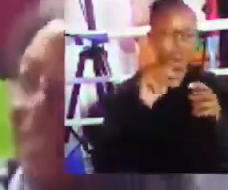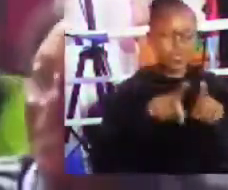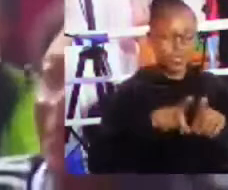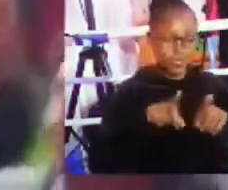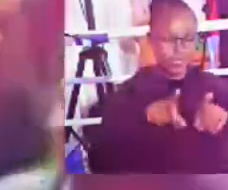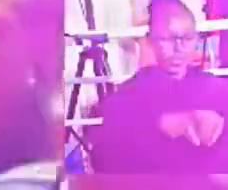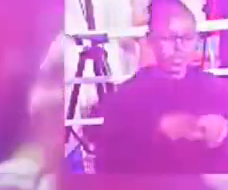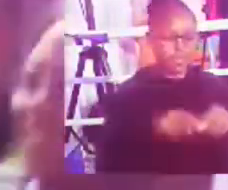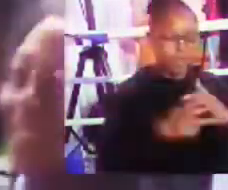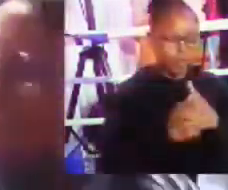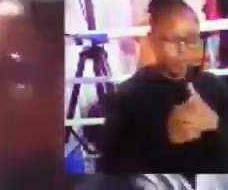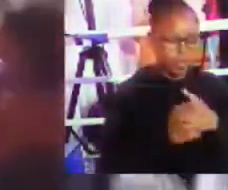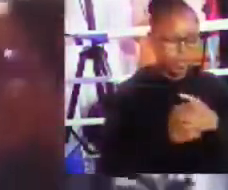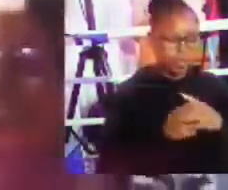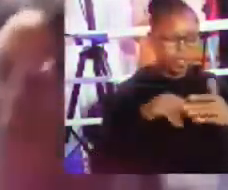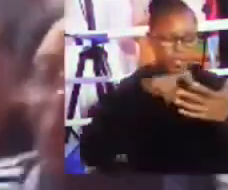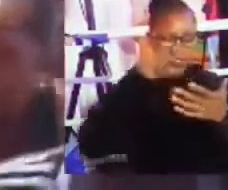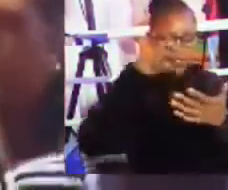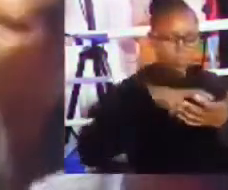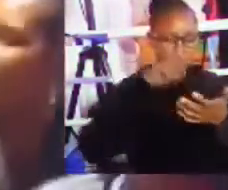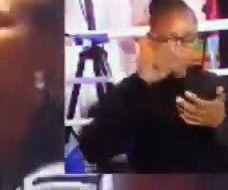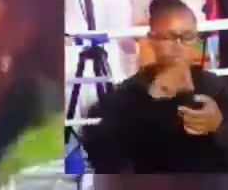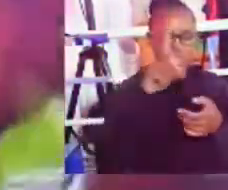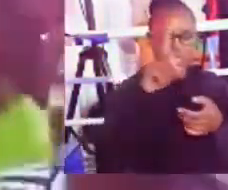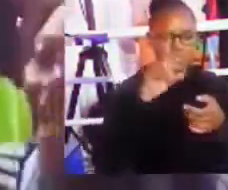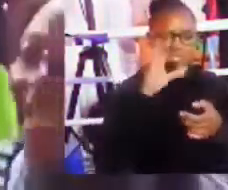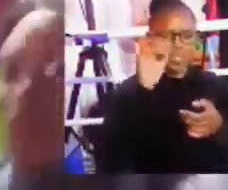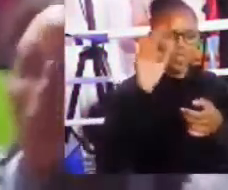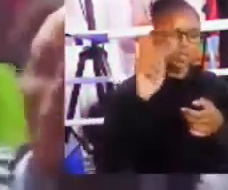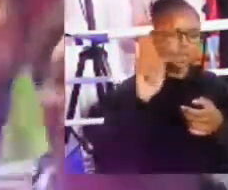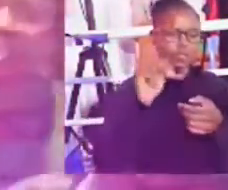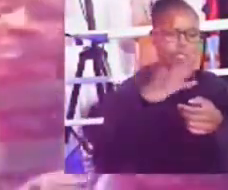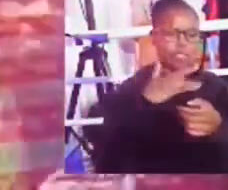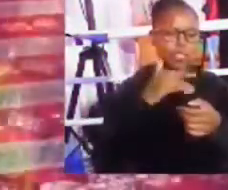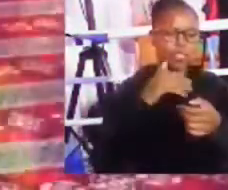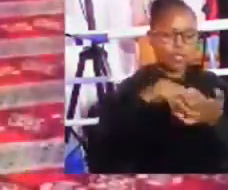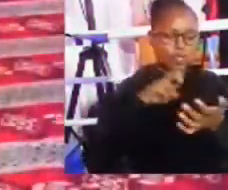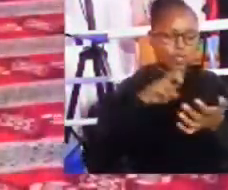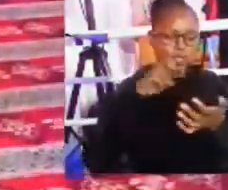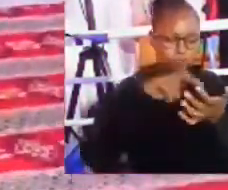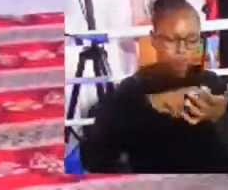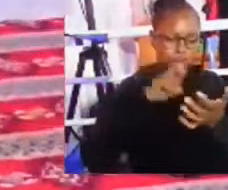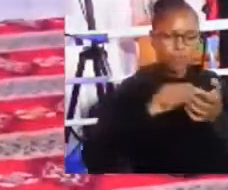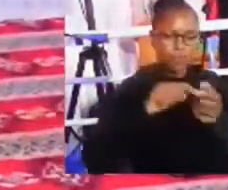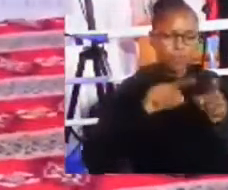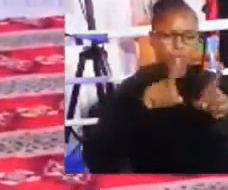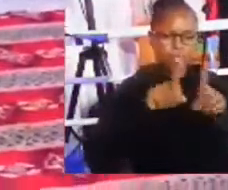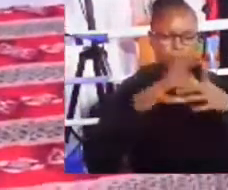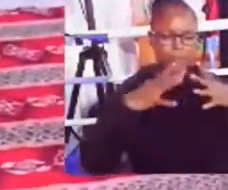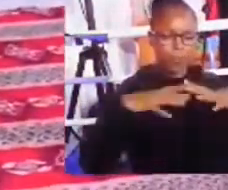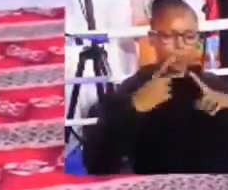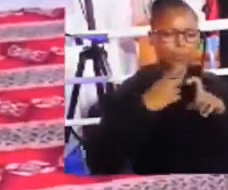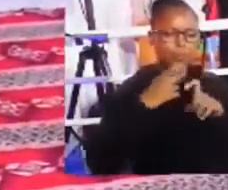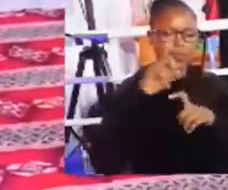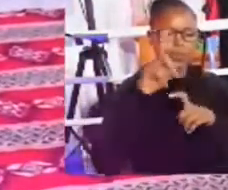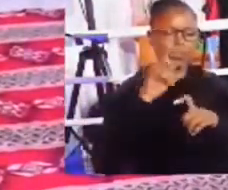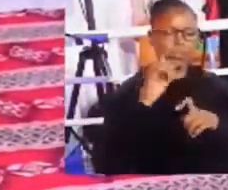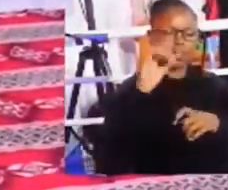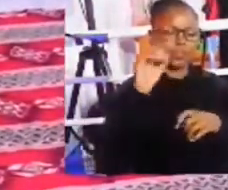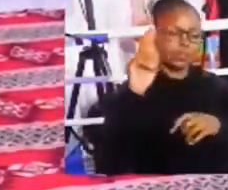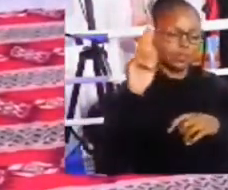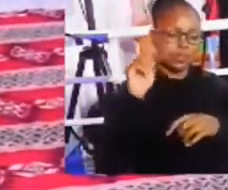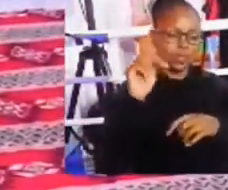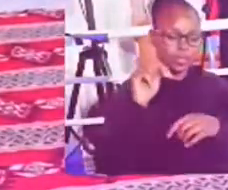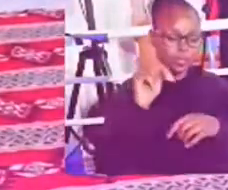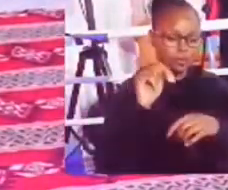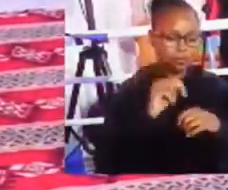Haya turuke kisayu. Turuke kisayu. Turuke kisayu. Turuke kisayu.